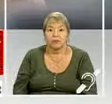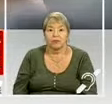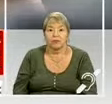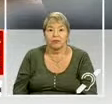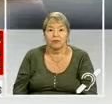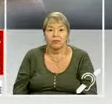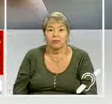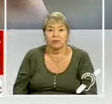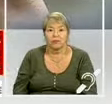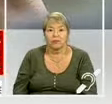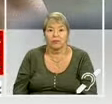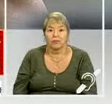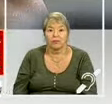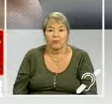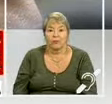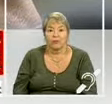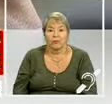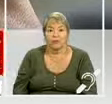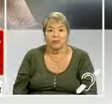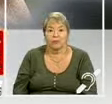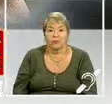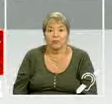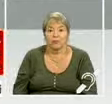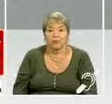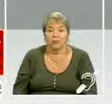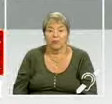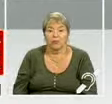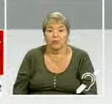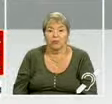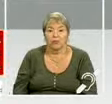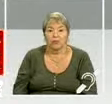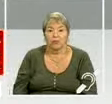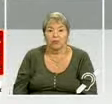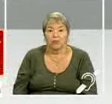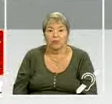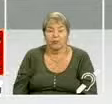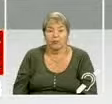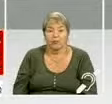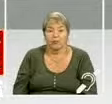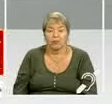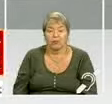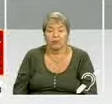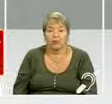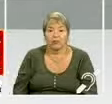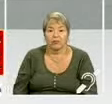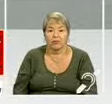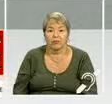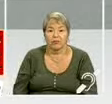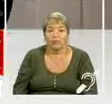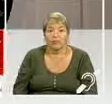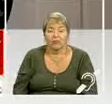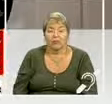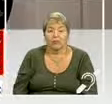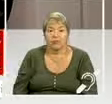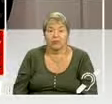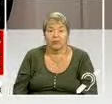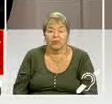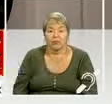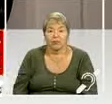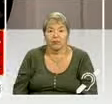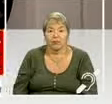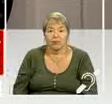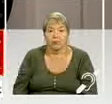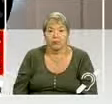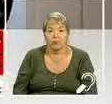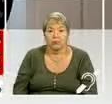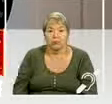monoparentale. Dacă se întârzie cu depunerea cererii și declarației, vor beneficia de plafon începând cu luna următoare